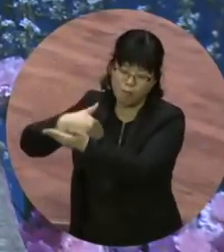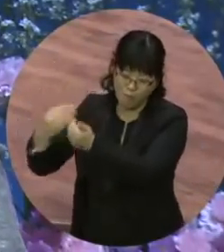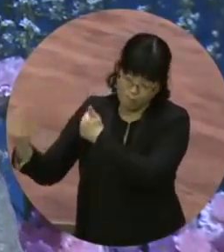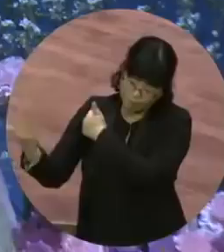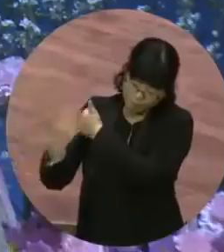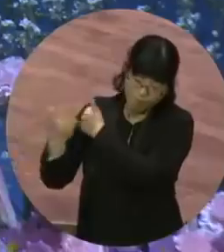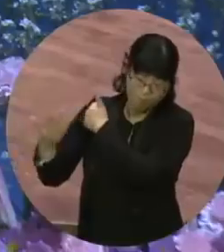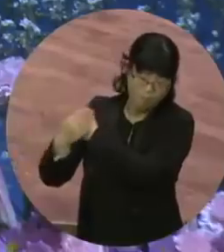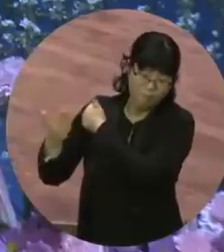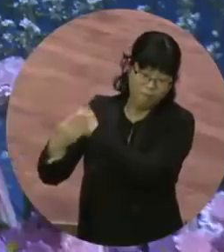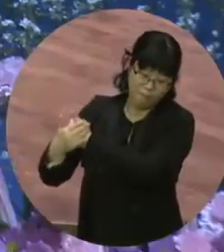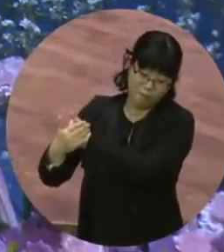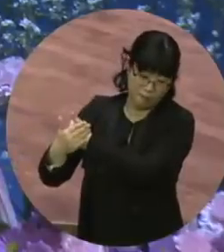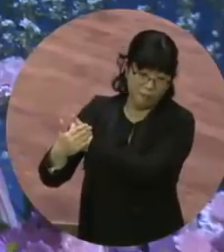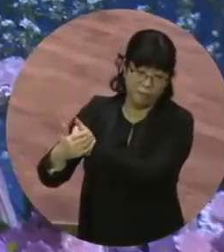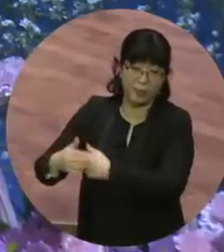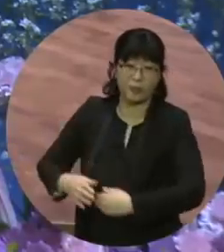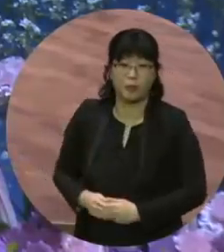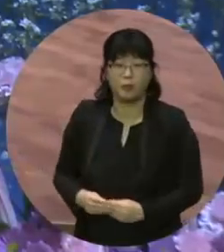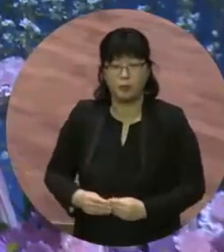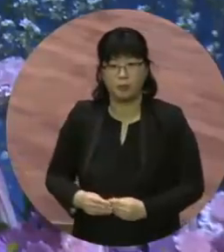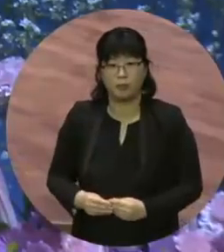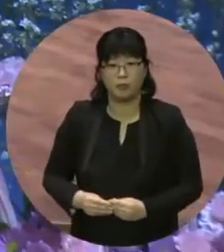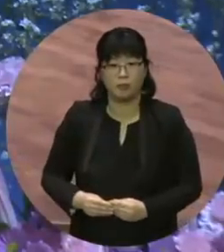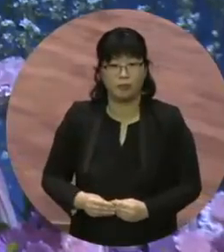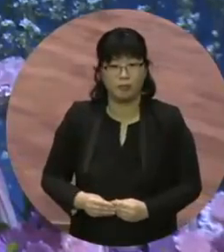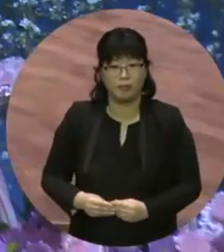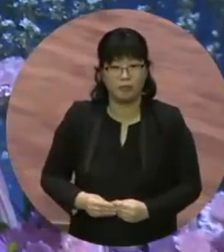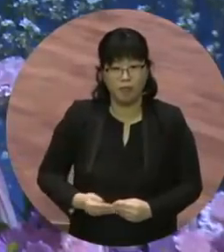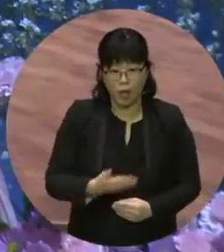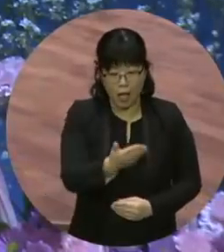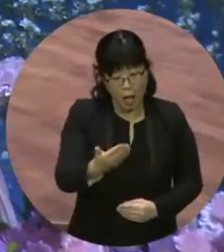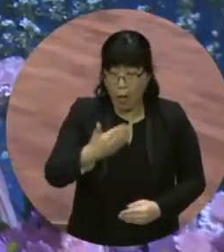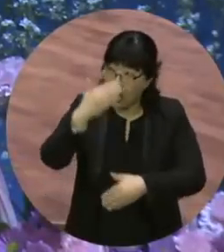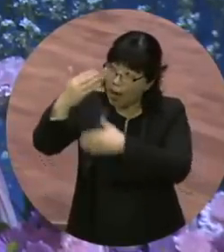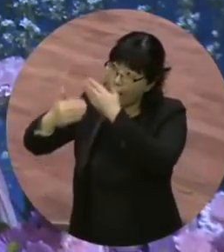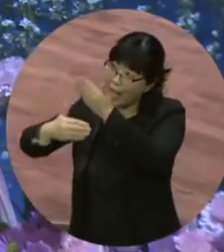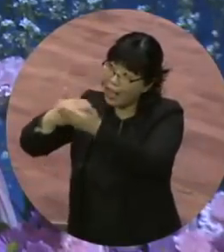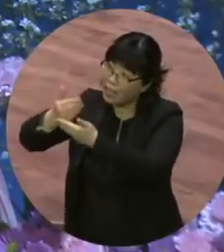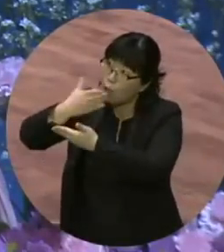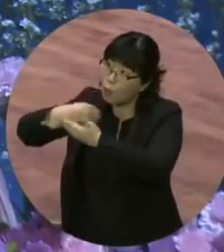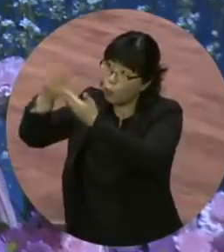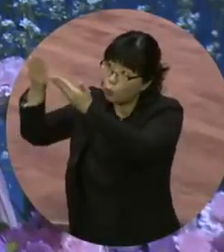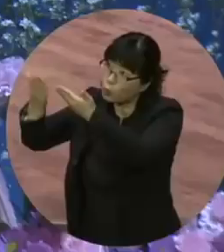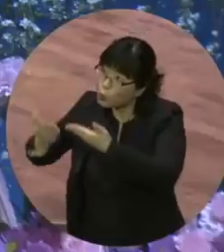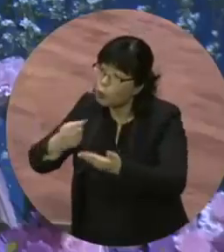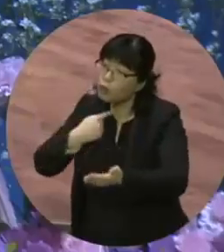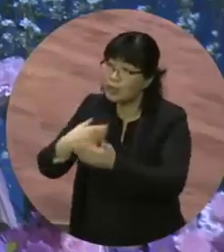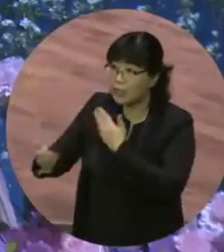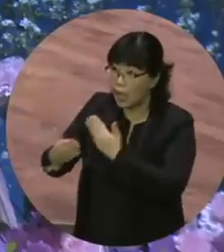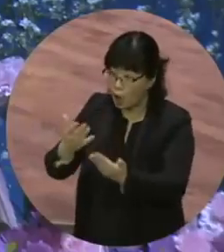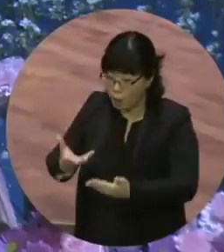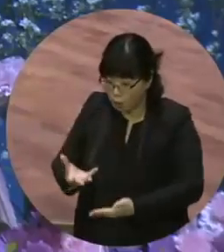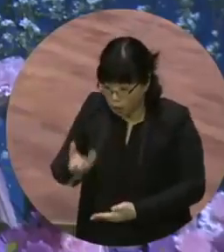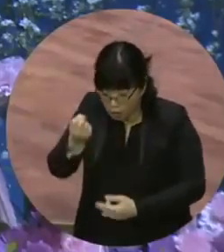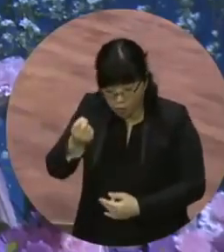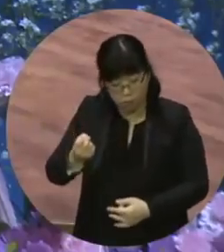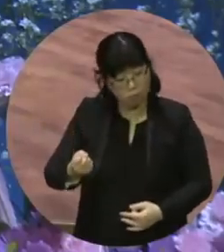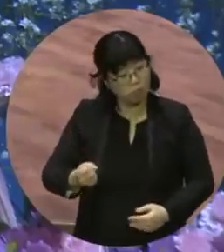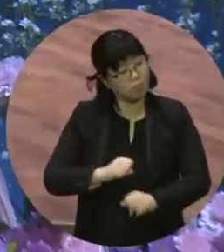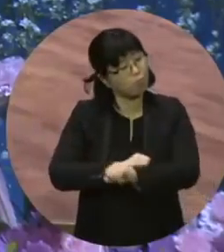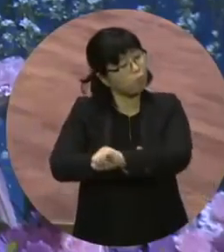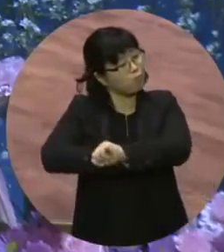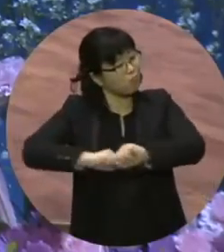나같이 복받은 사람이서 나와봐 할 정도로 거절을 칠 정도로 착각하고 산다니까. 아멘. 이게 정상이에요.